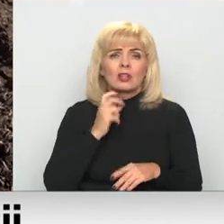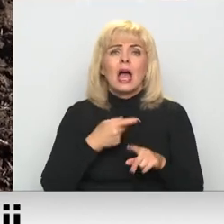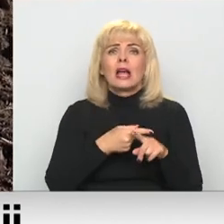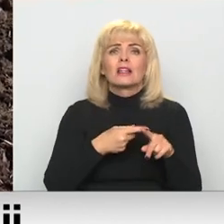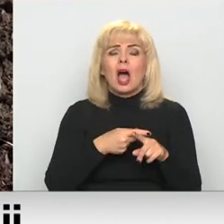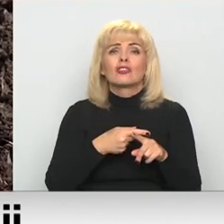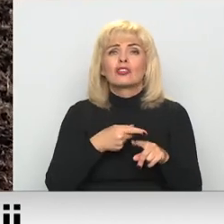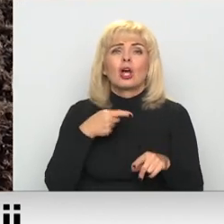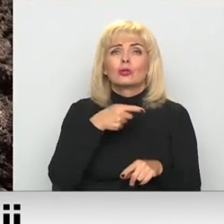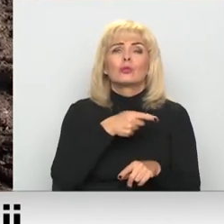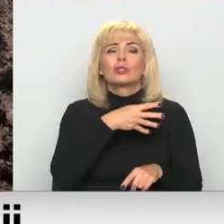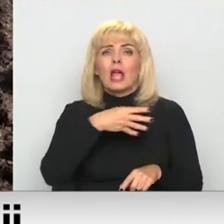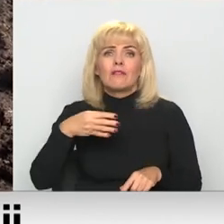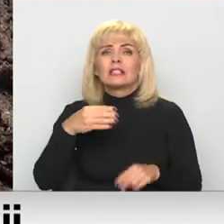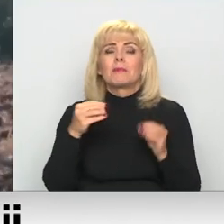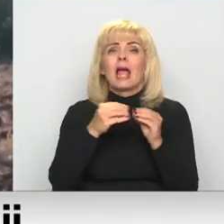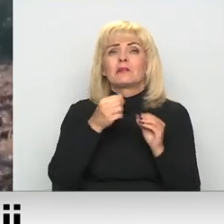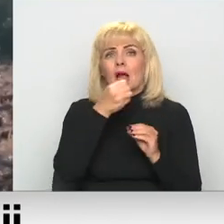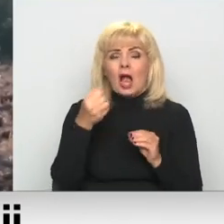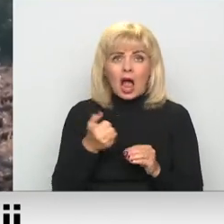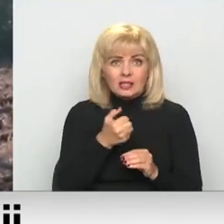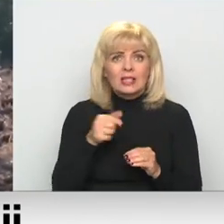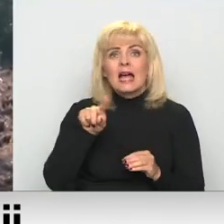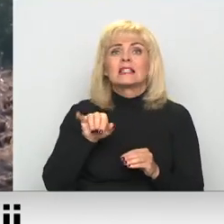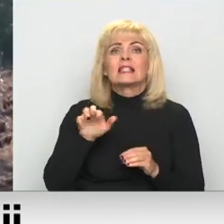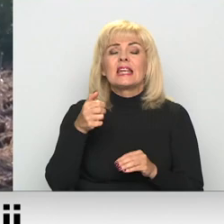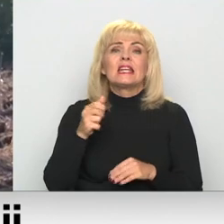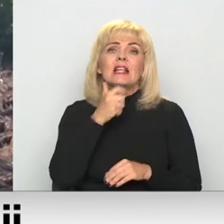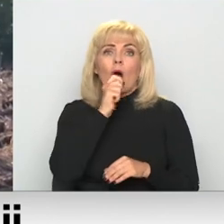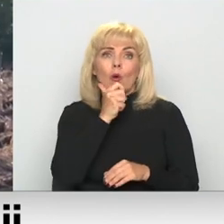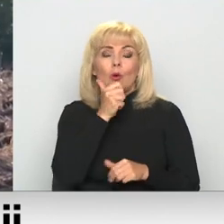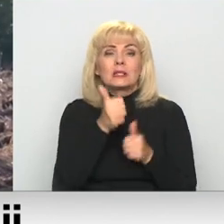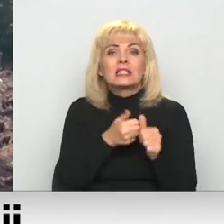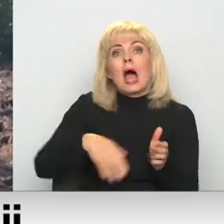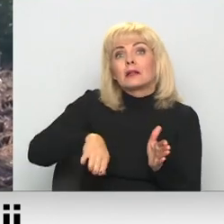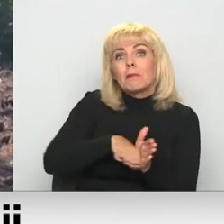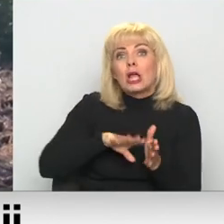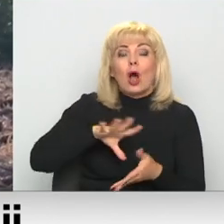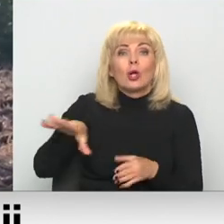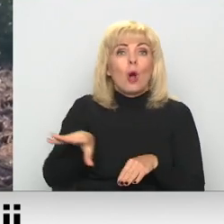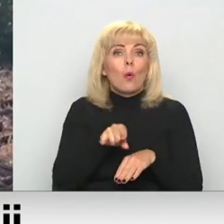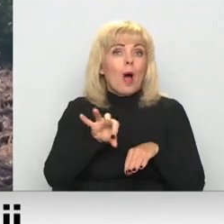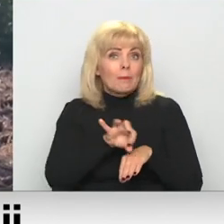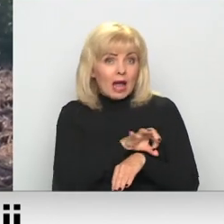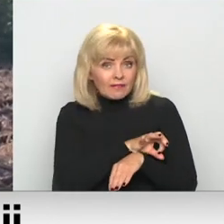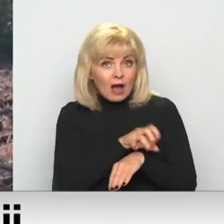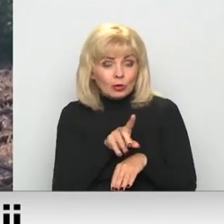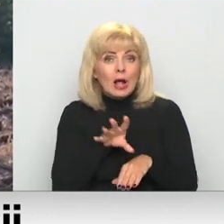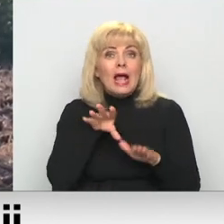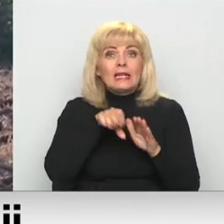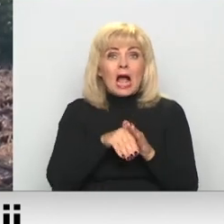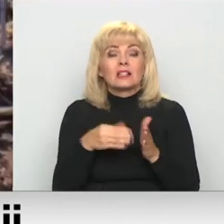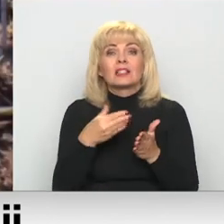gads 1910. Sigita no Gulbenes sacensībās piedalās kopā ar vīru, kas arī iesaistīja viņu